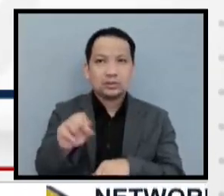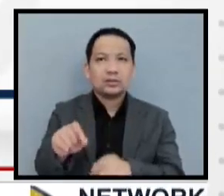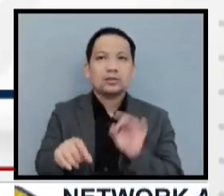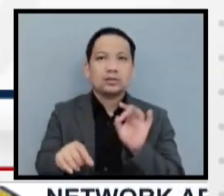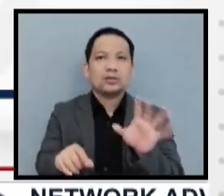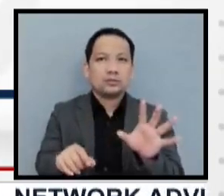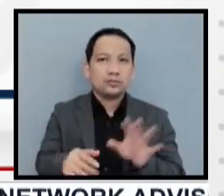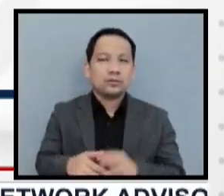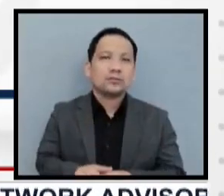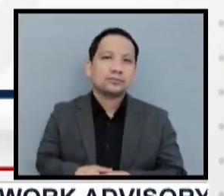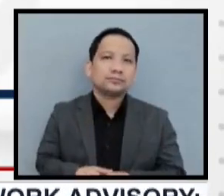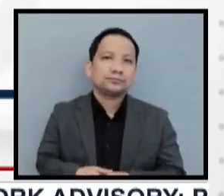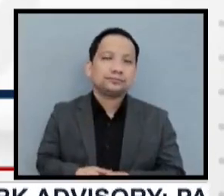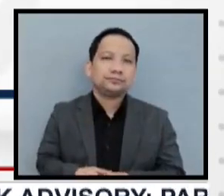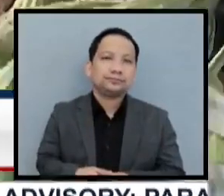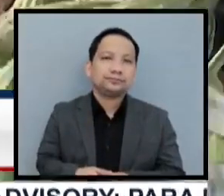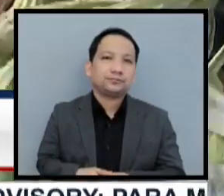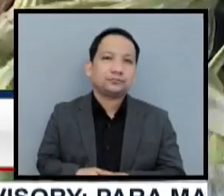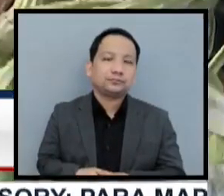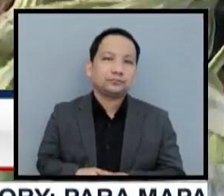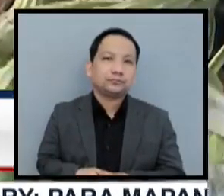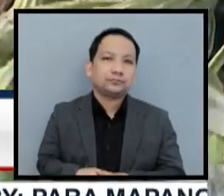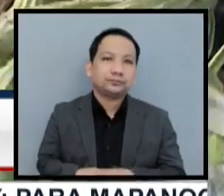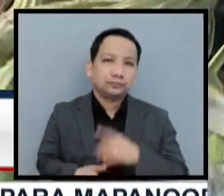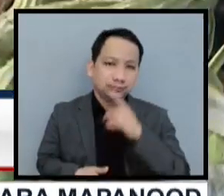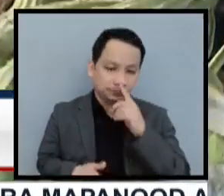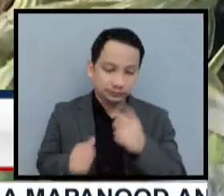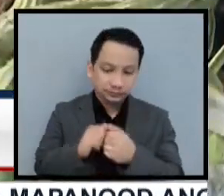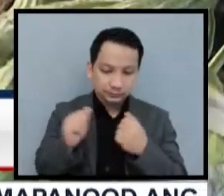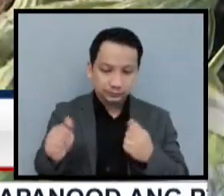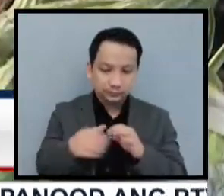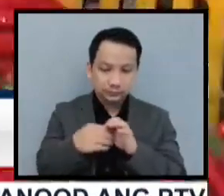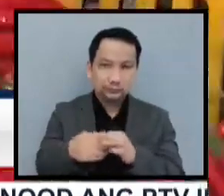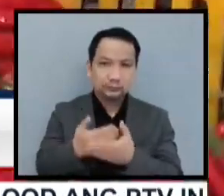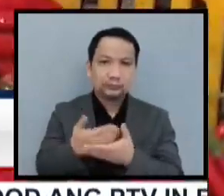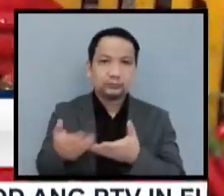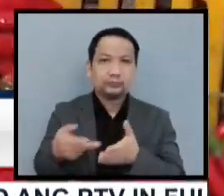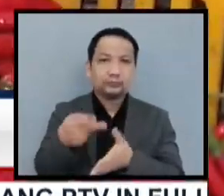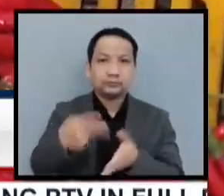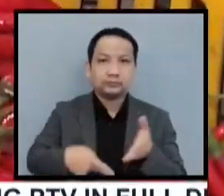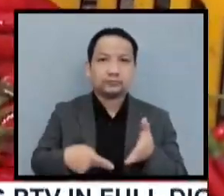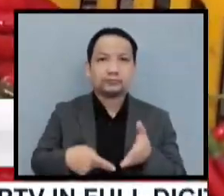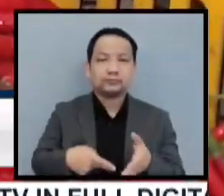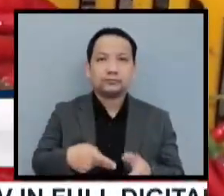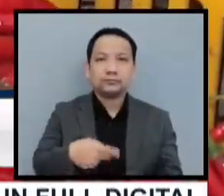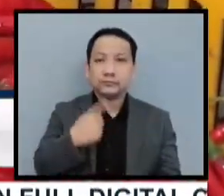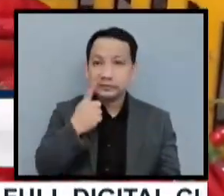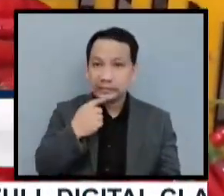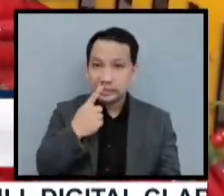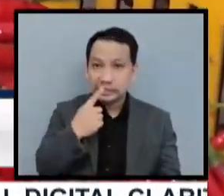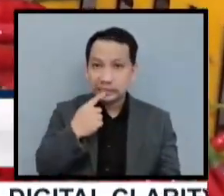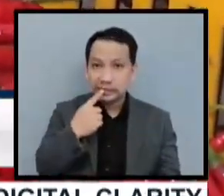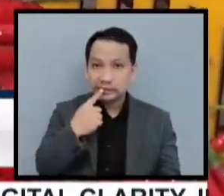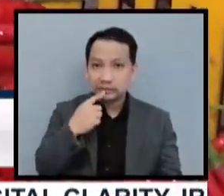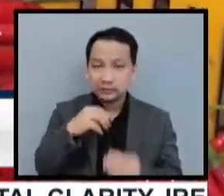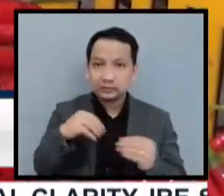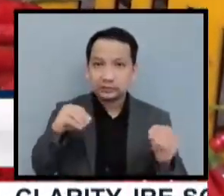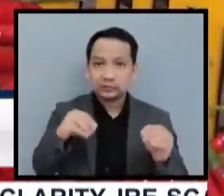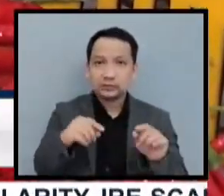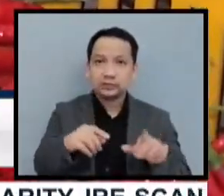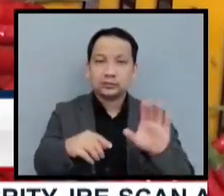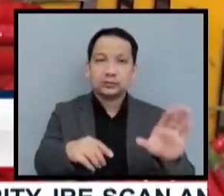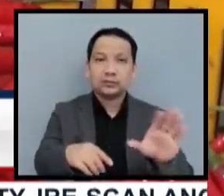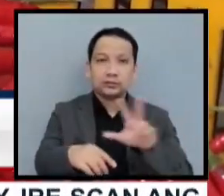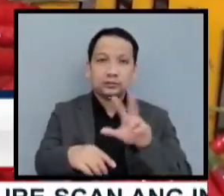lang. Pero ang pinakamalayong diferensya, Dayan, ang pagdating sa presyo ay ang siling pula. Dahil kung sa palengke ay mabibili mo ito ng